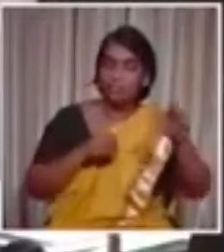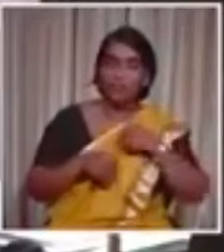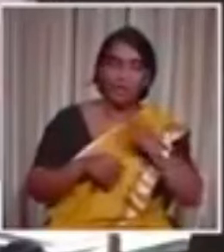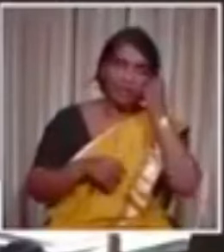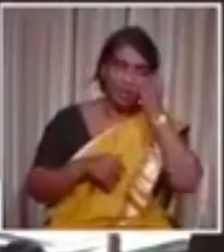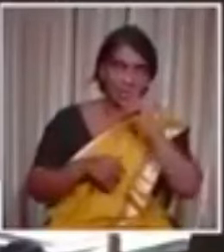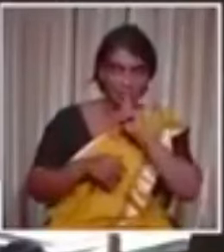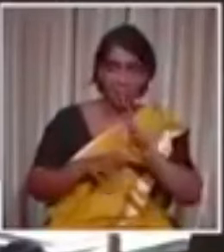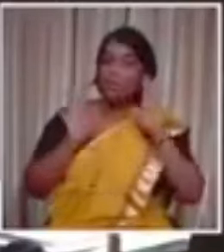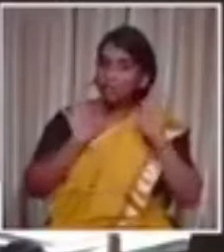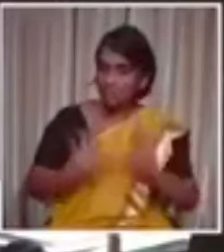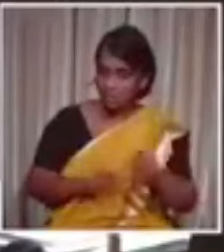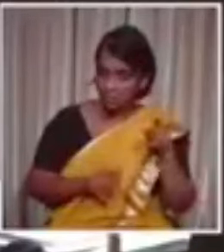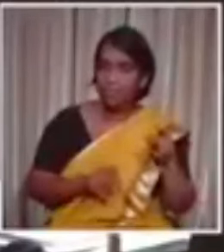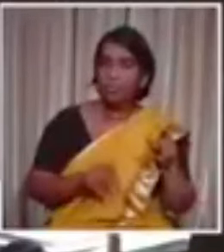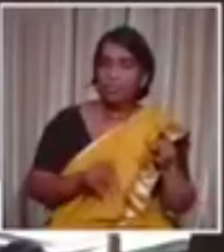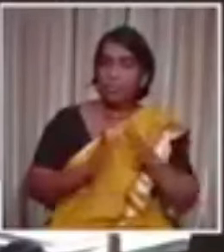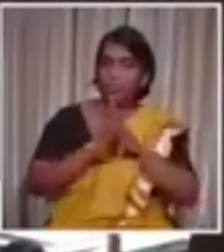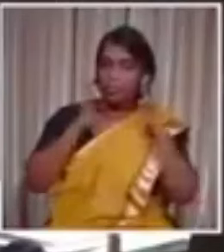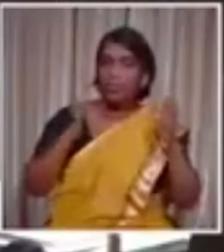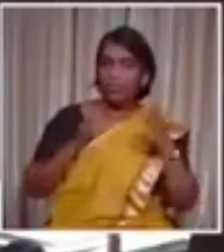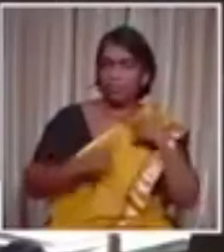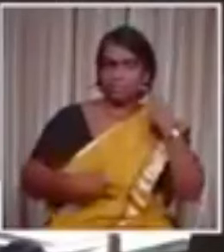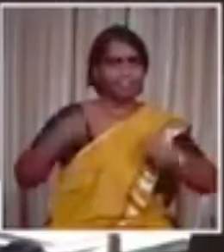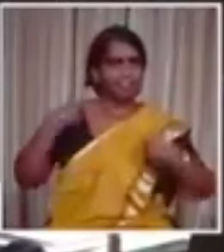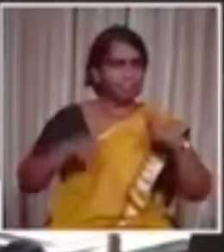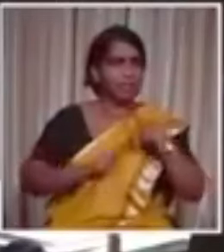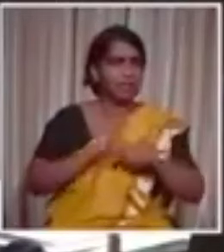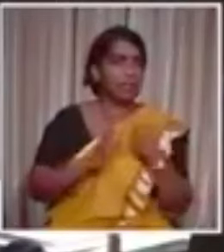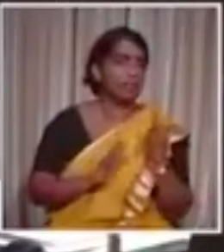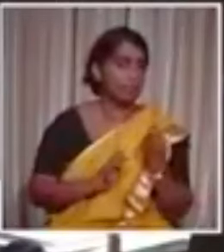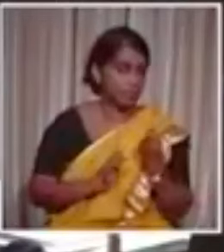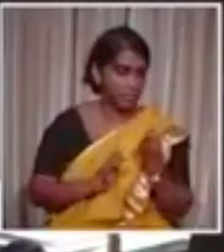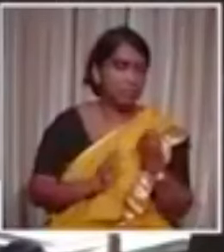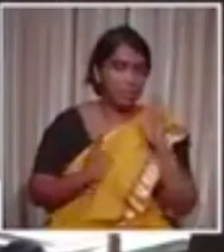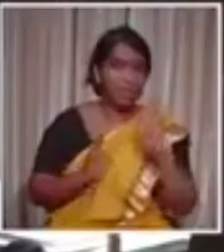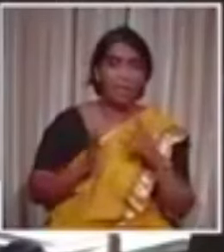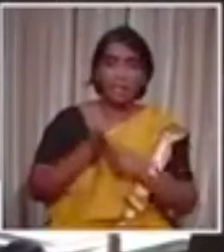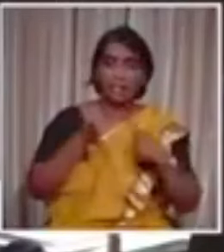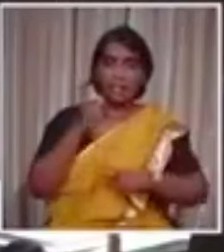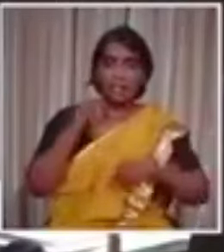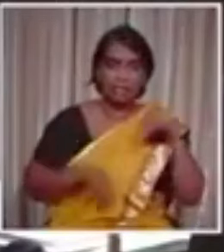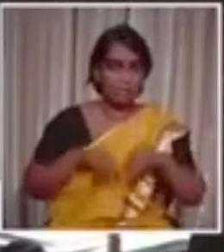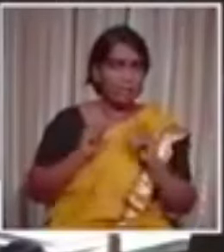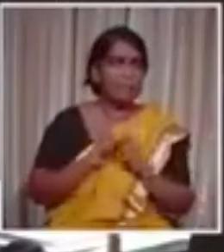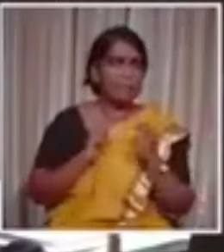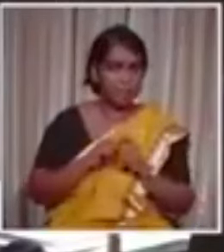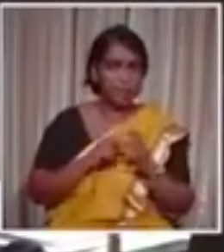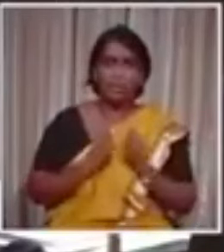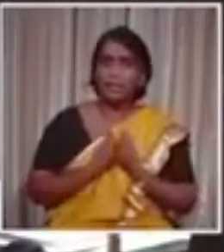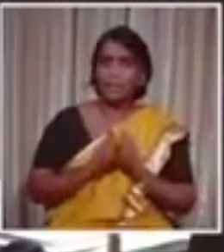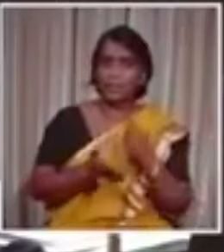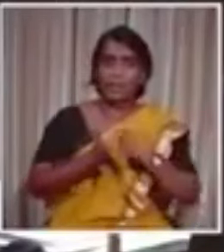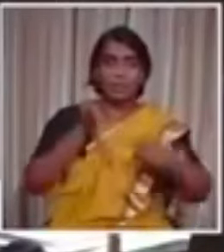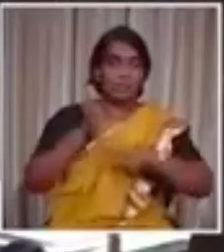යෝජනාව. හැබැයි බොහෝ සංවාදයක් තිබුණා රටේ ආර්ථිකය ඇති වී තිබෙන දේශපාලන කැළඹිල්ල විසින් ඉතා වේගෙන්